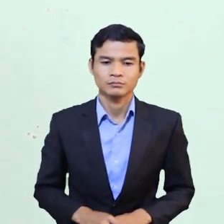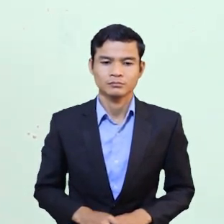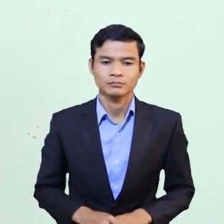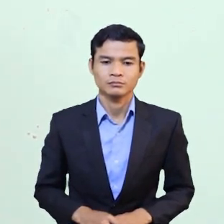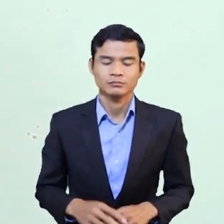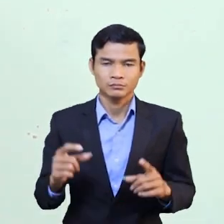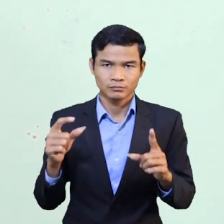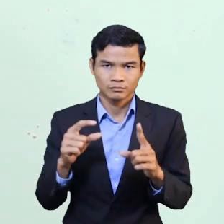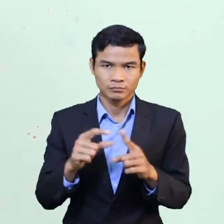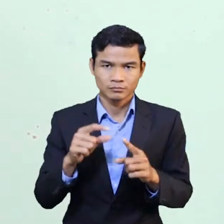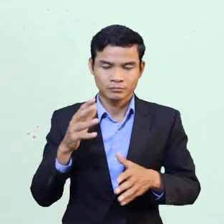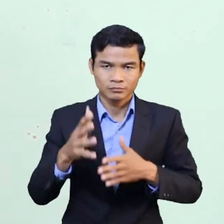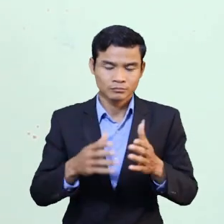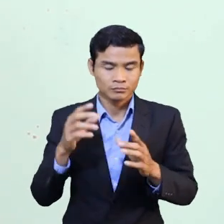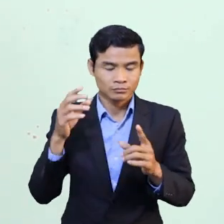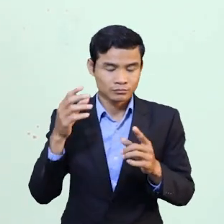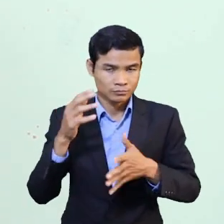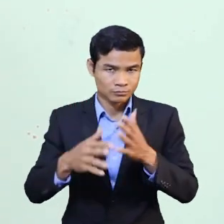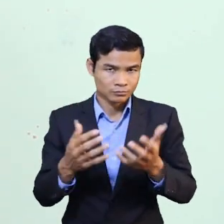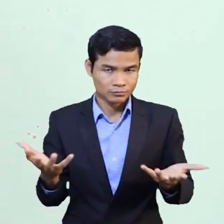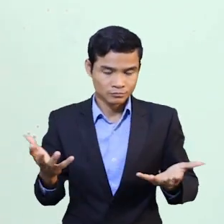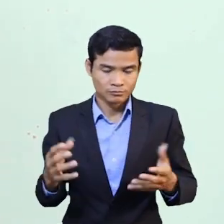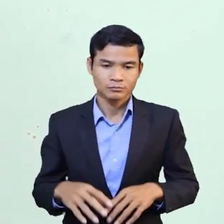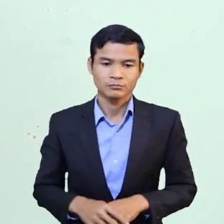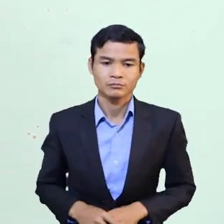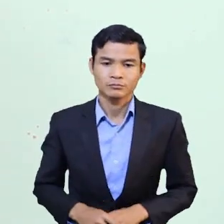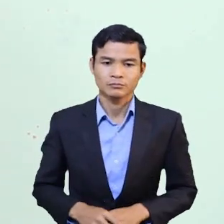cha bịa trong khao ăn thầm mấy con